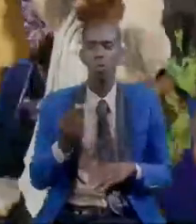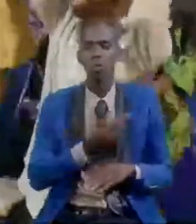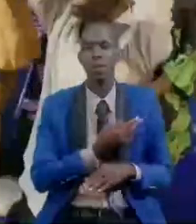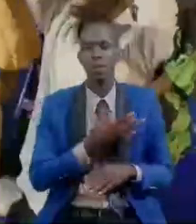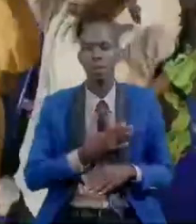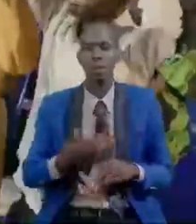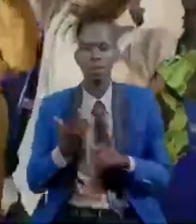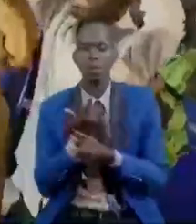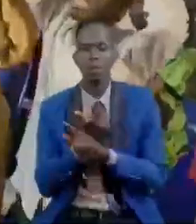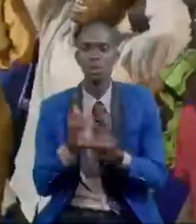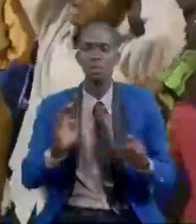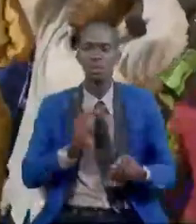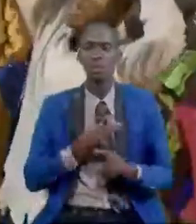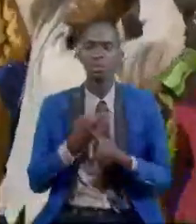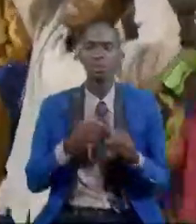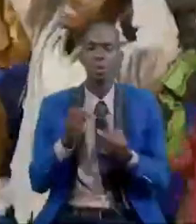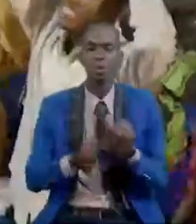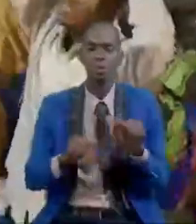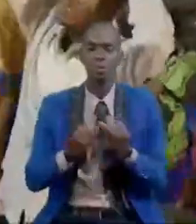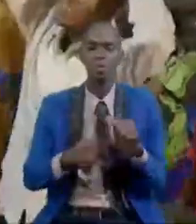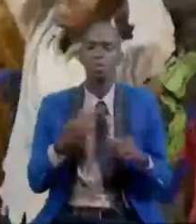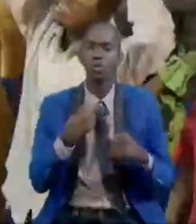Il viendra prier pour nous libérer de tout joug.